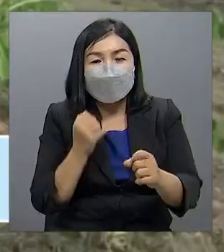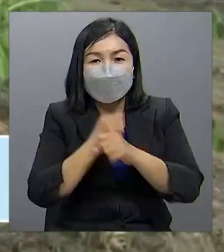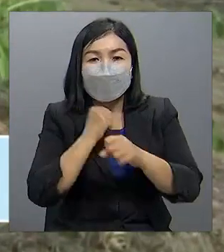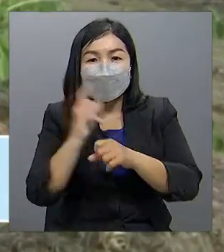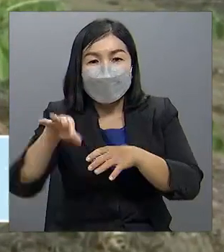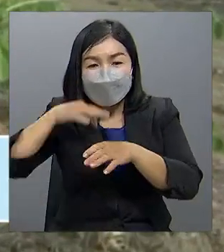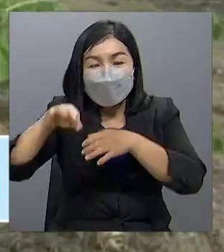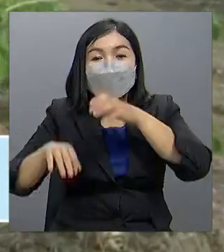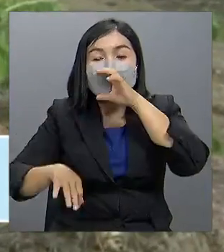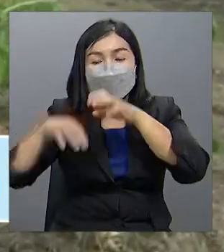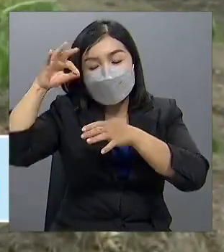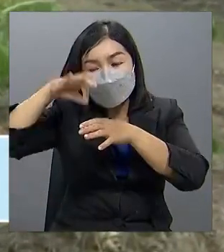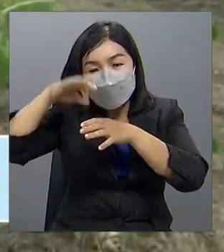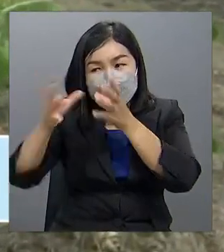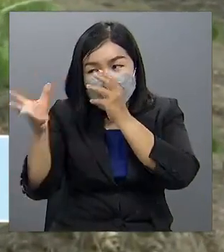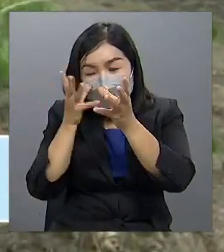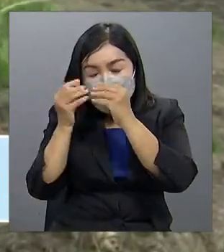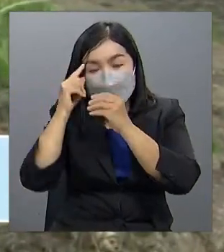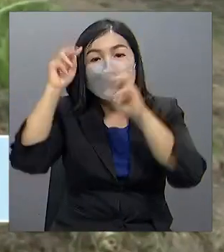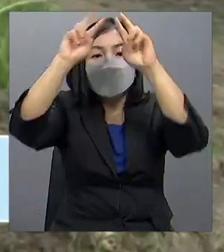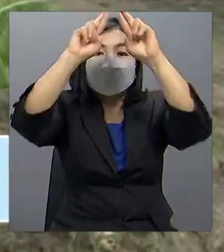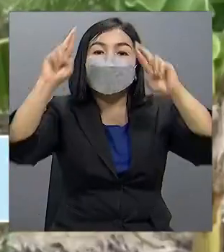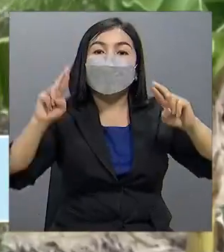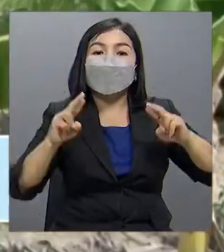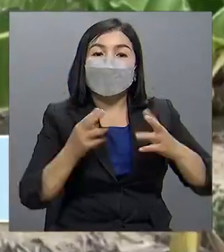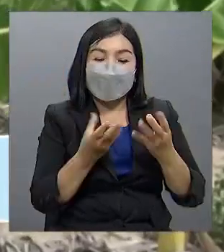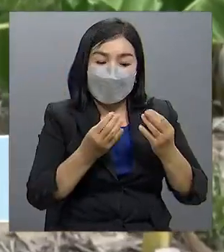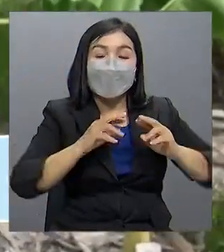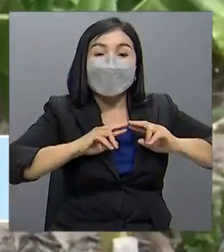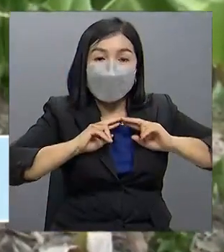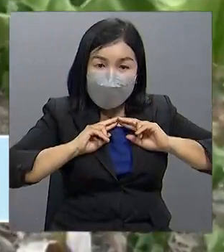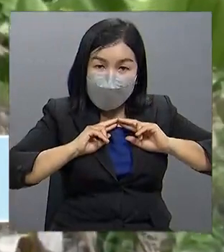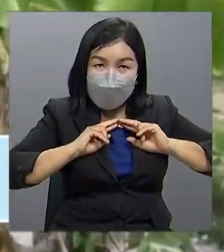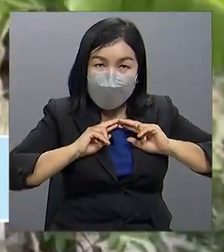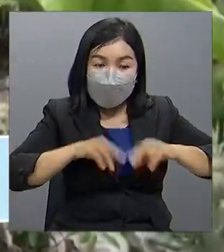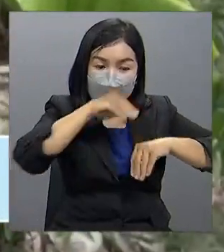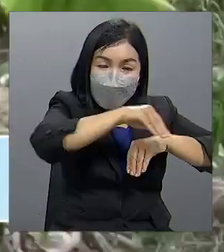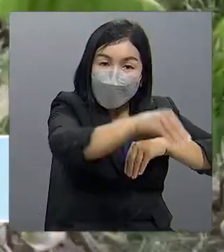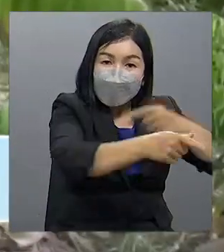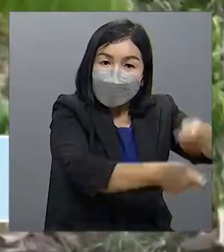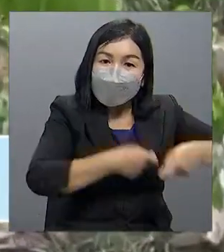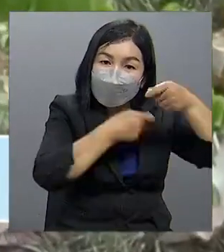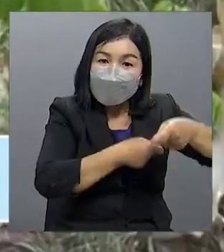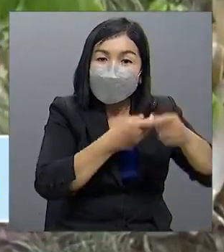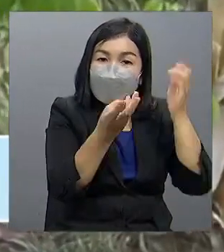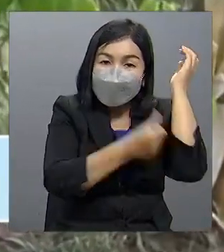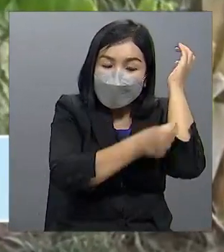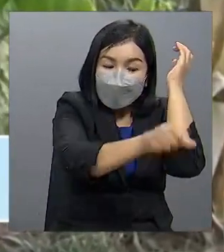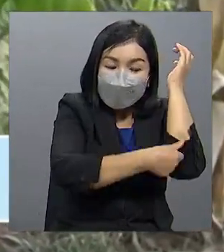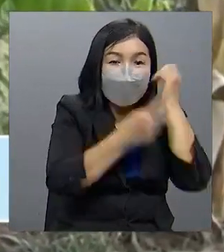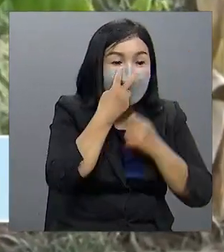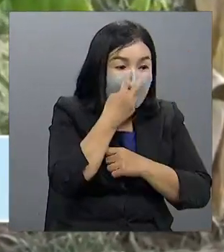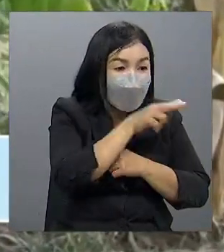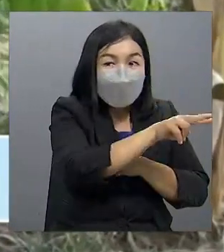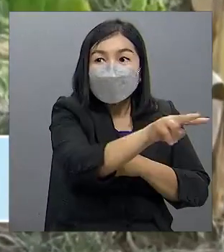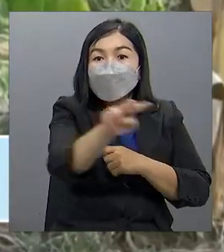ฟก็เลยไปเรียนรู้และเปิดเป็นคาเฟ่เล็กๆปรับเปลี่ยนเป็นนาภูคาเฟ่ทัศนียภาพรอบๆจะมองเห็นเทือกทิวเขานะ